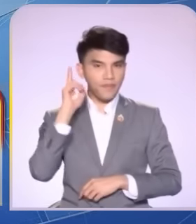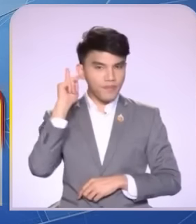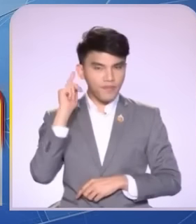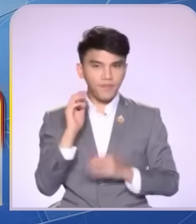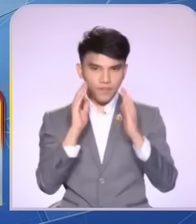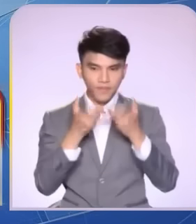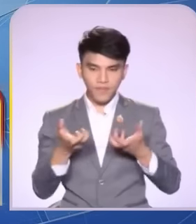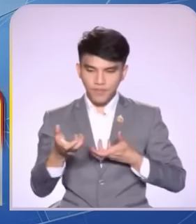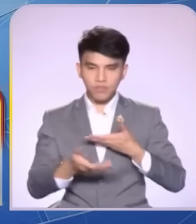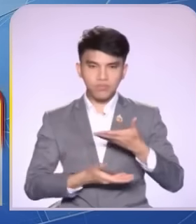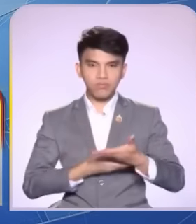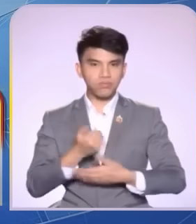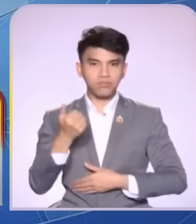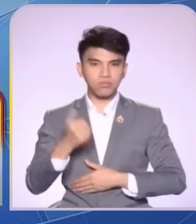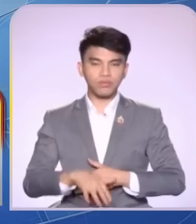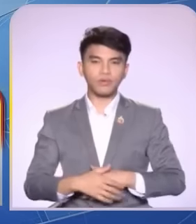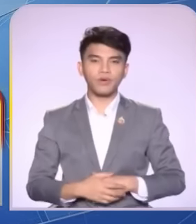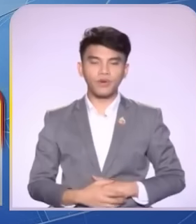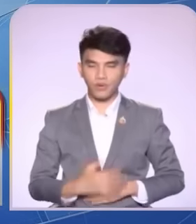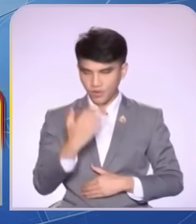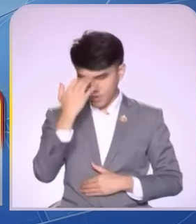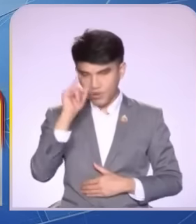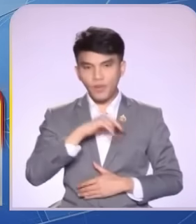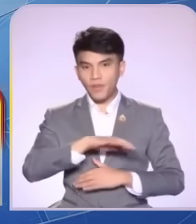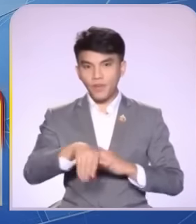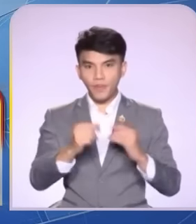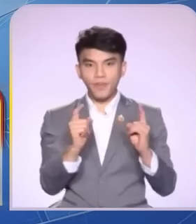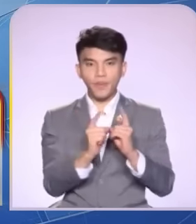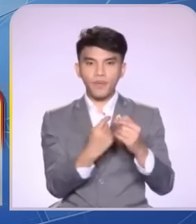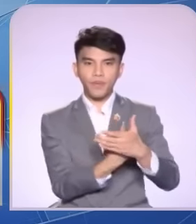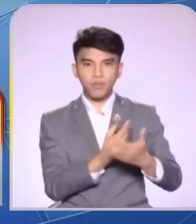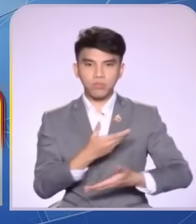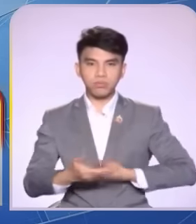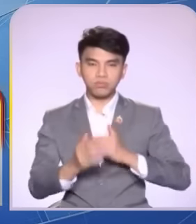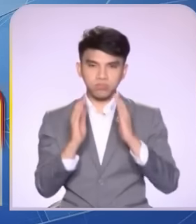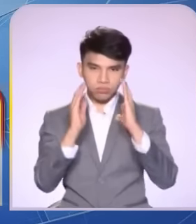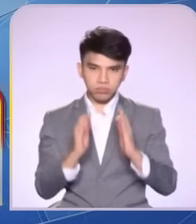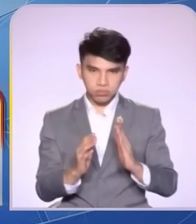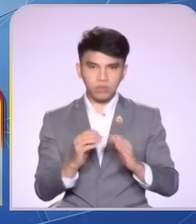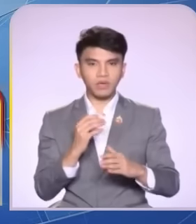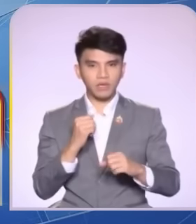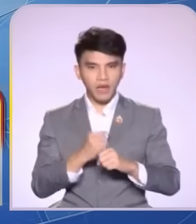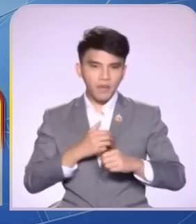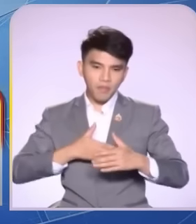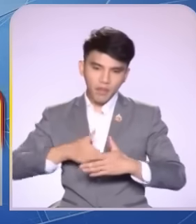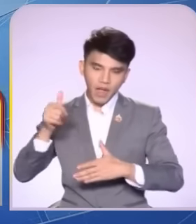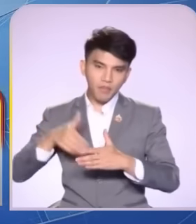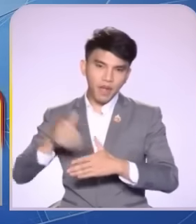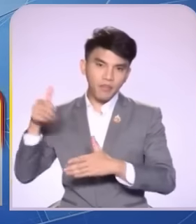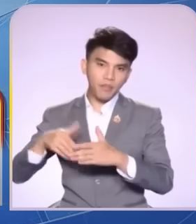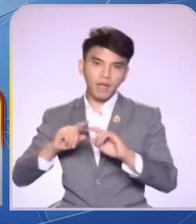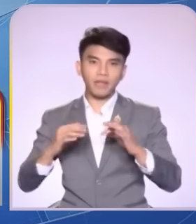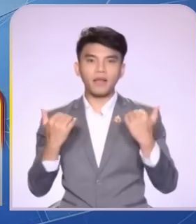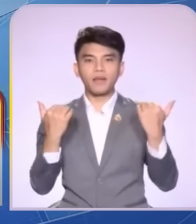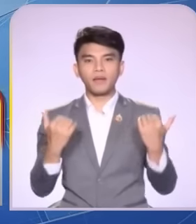คนที่รับสินค้าไปขายแล้วขายไม่ได้เพราะทุกครั้งที่ไปเจอตัวแทนเจอแต่คนที่ประสบความสำเร็จแต่จากสถาน